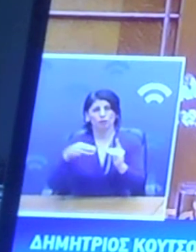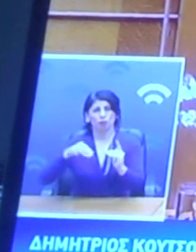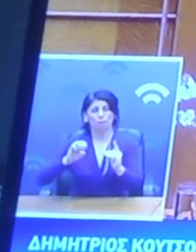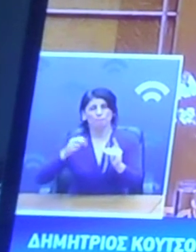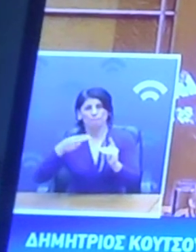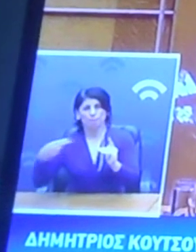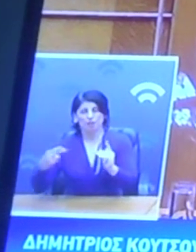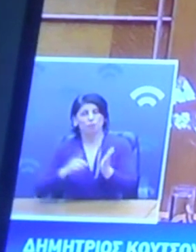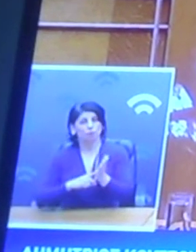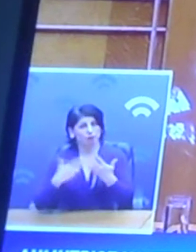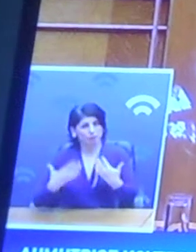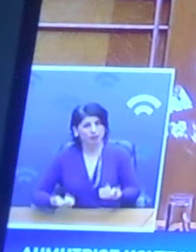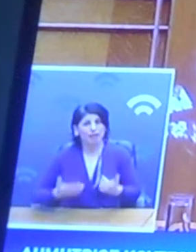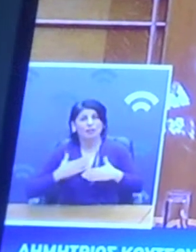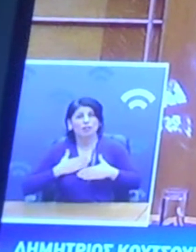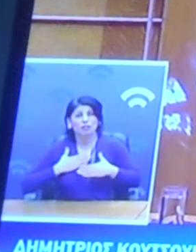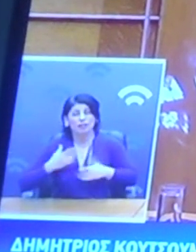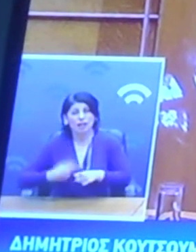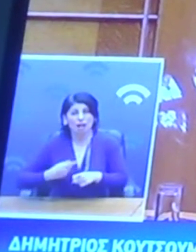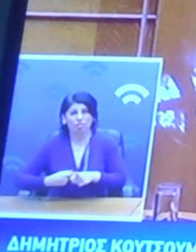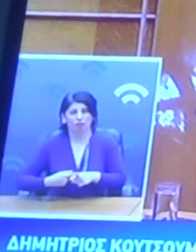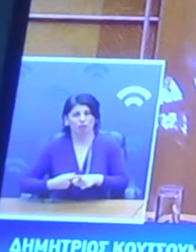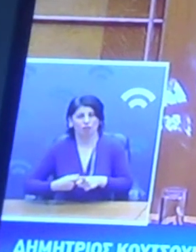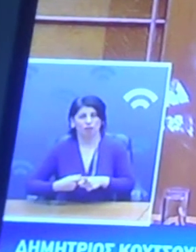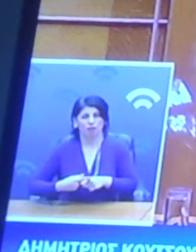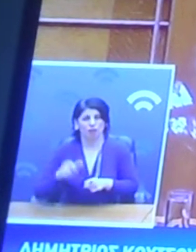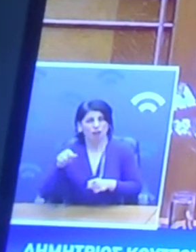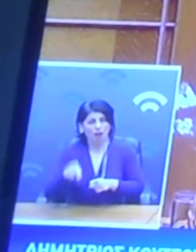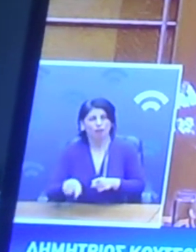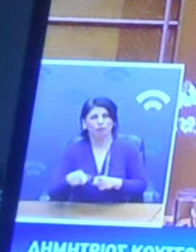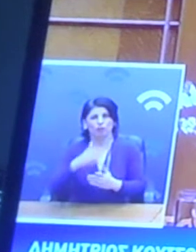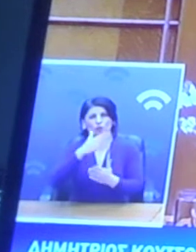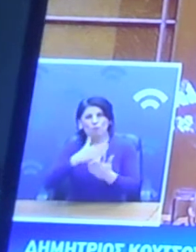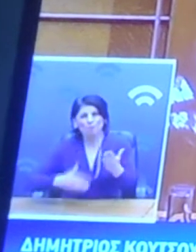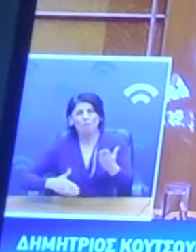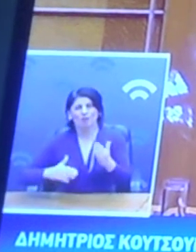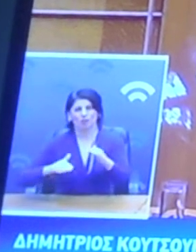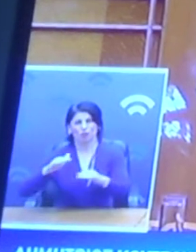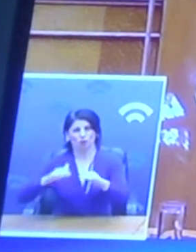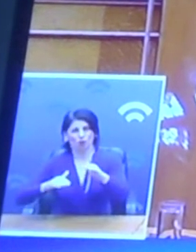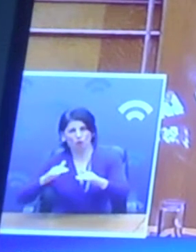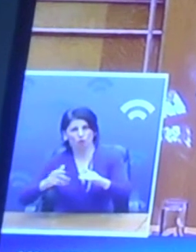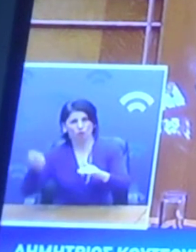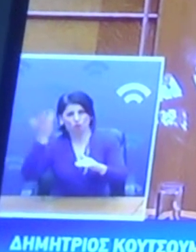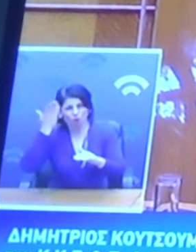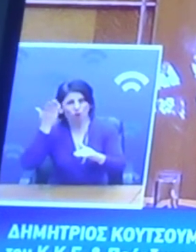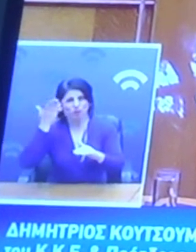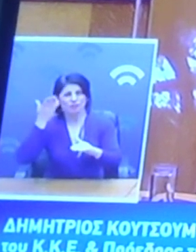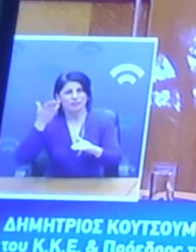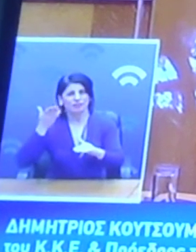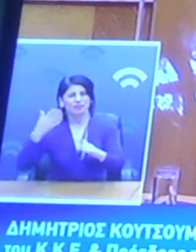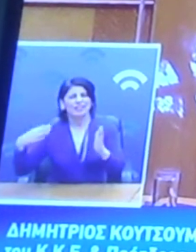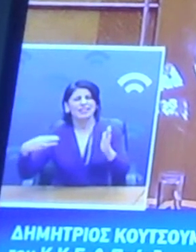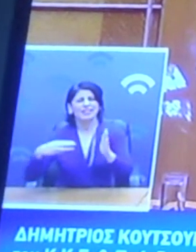να έχει η δική μας χώρα. Είναι αυτός ο μέσος όρος που στήχησε και στοιχίζει